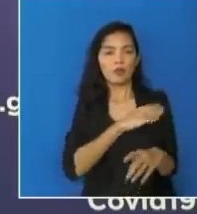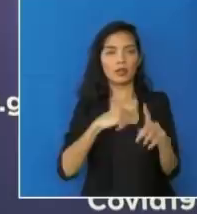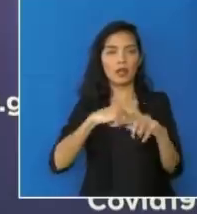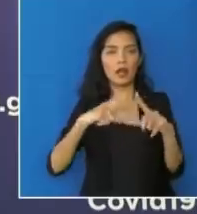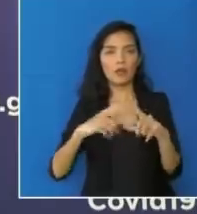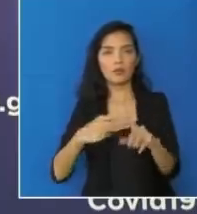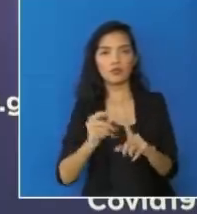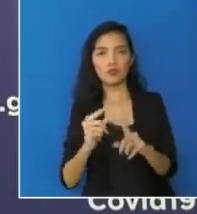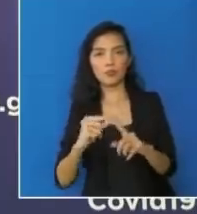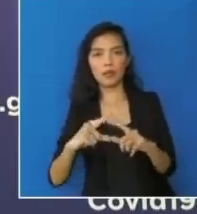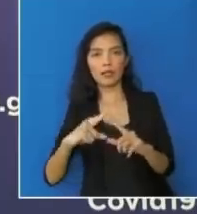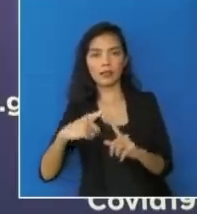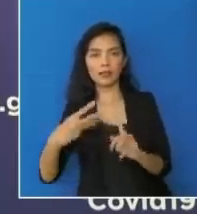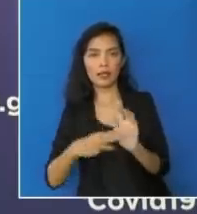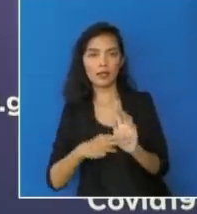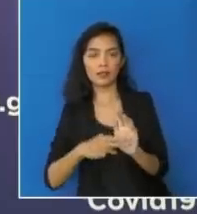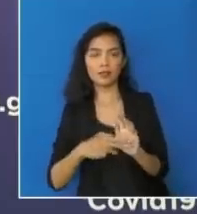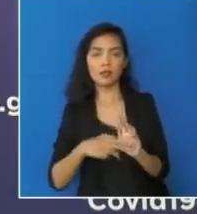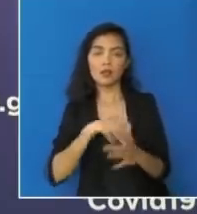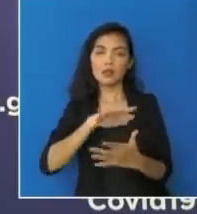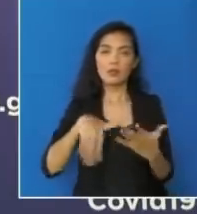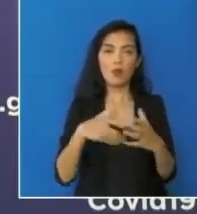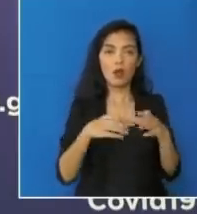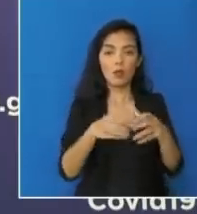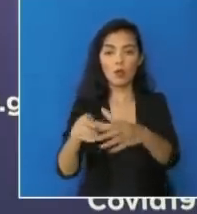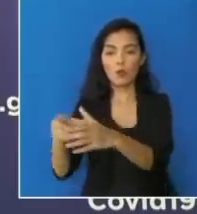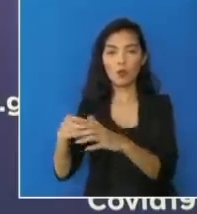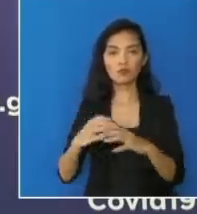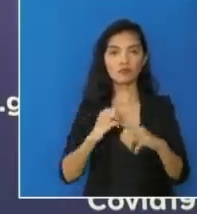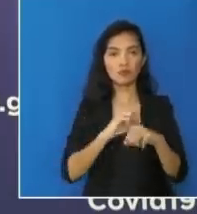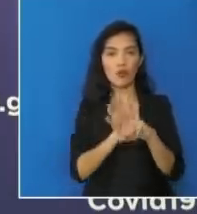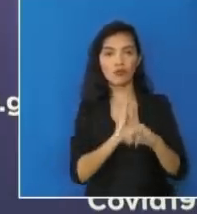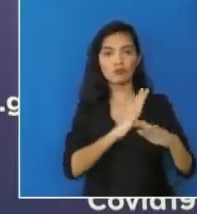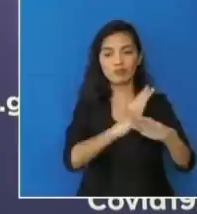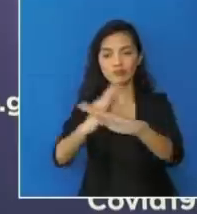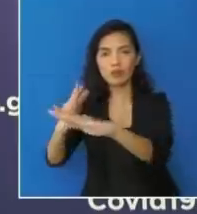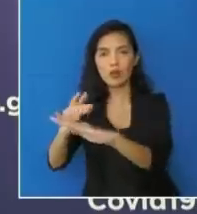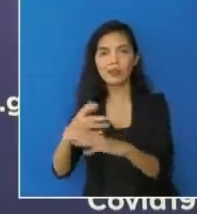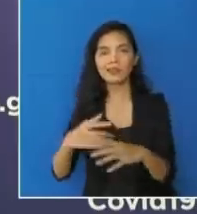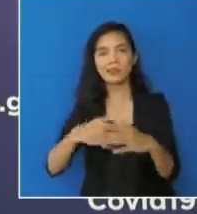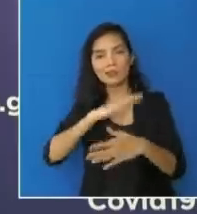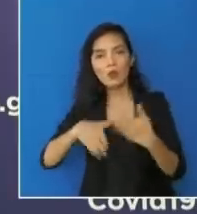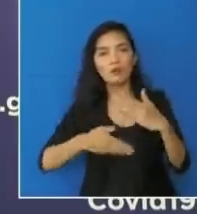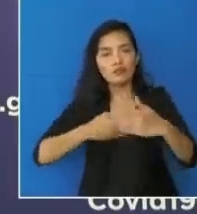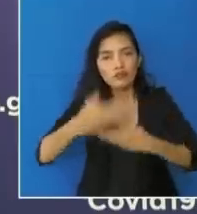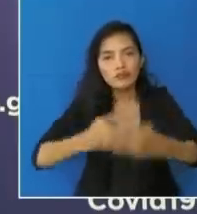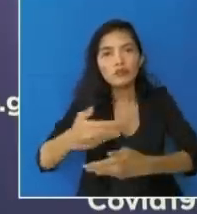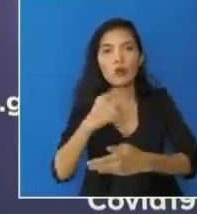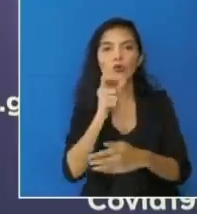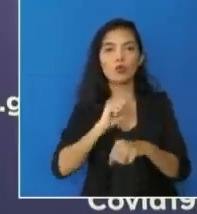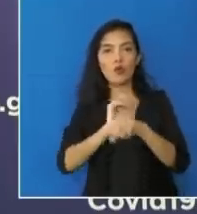Keseluruhan gugus tugas ini melaksanakan tugas untuk melakukan percepatan penanganan